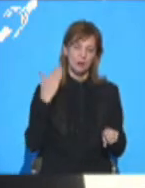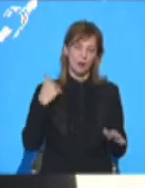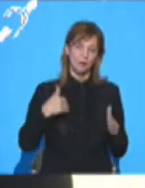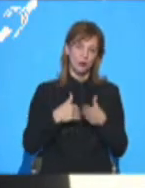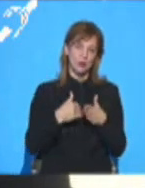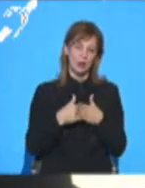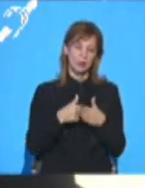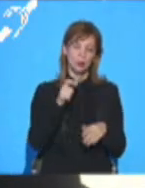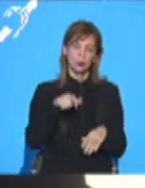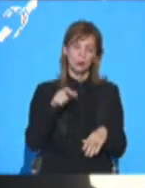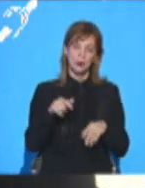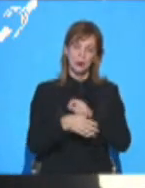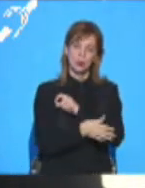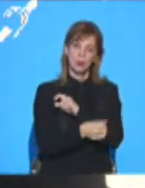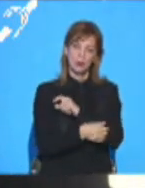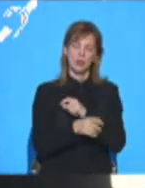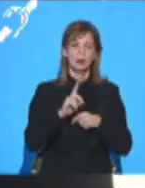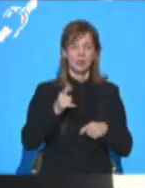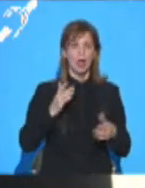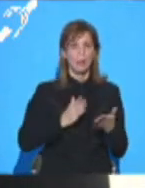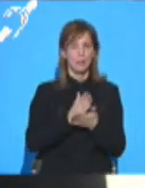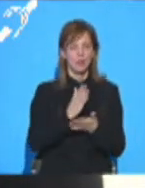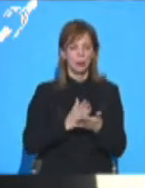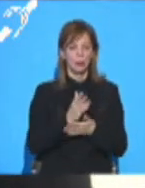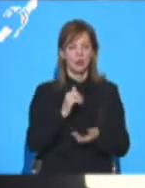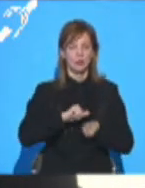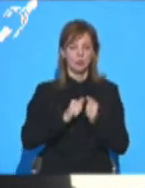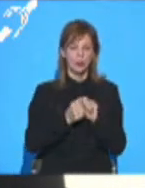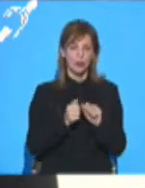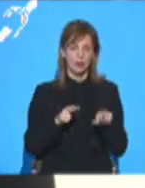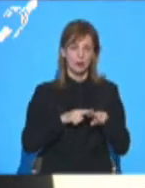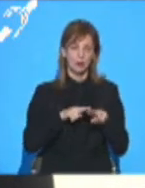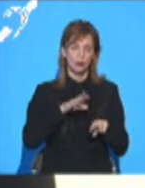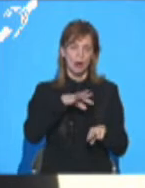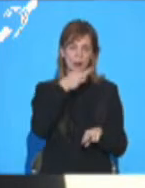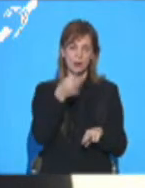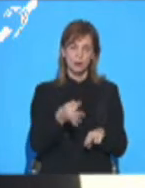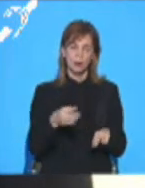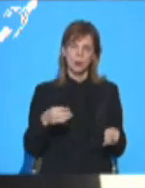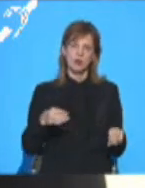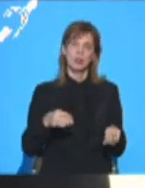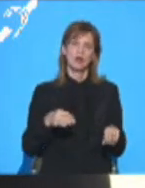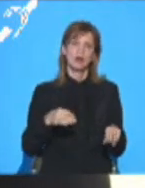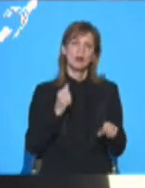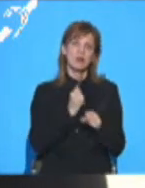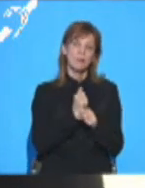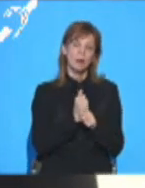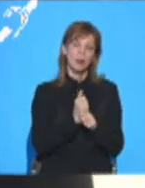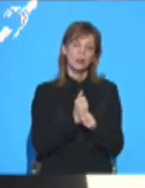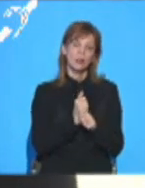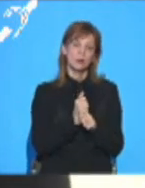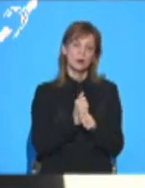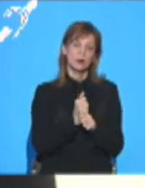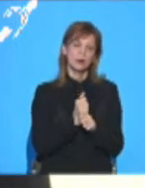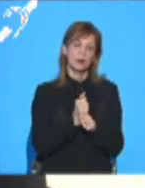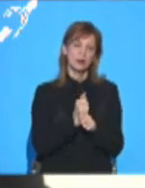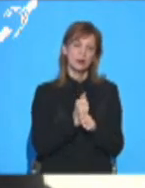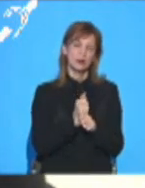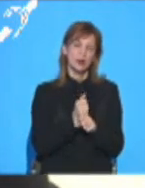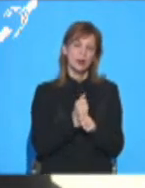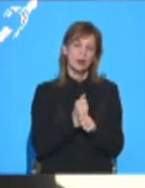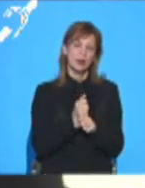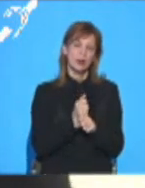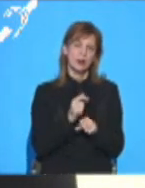oamenii nevoiași. Permanent încercăm, așa cum a spus și dumneavoastră, pe lângă misiunile noastre curente, să fim alături